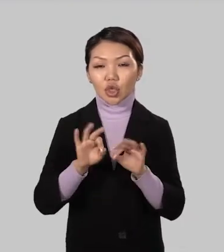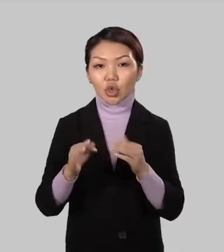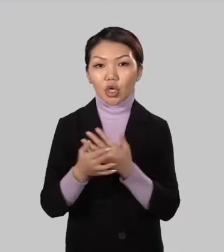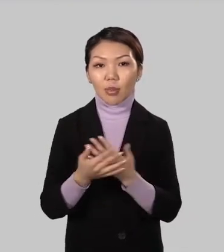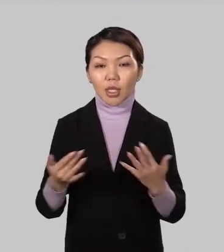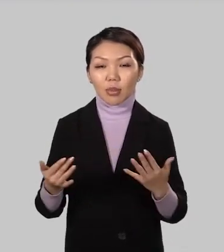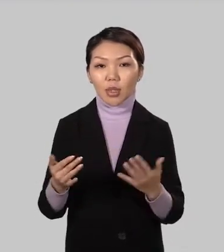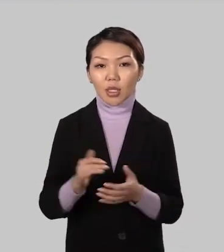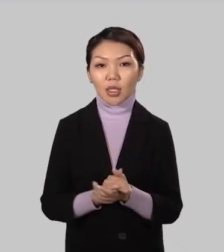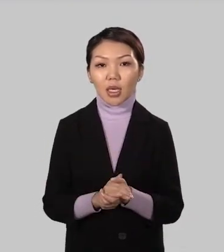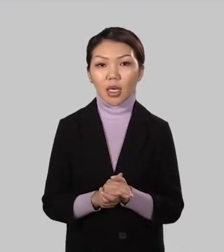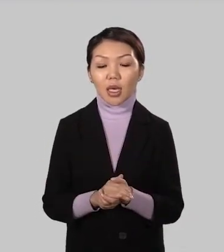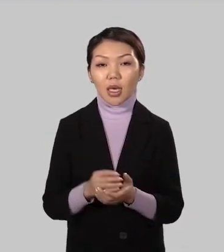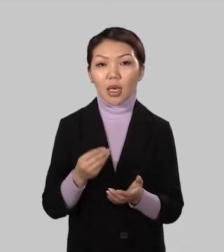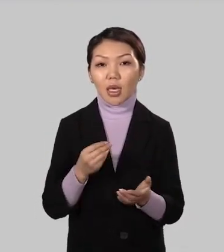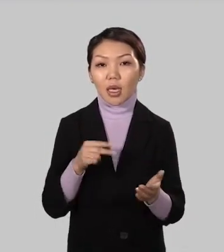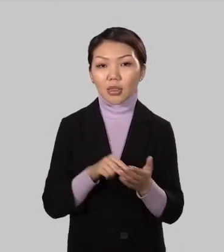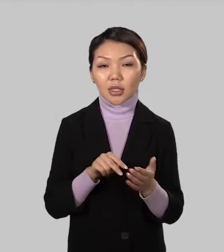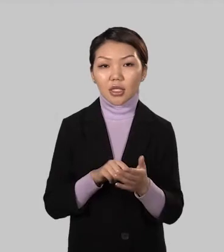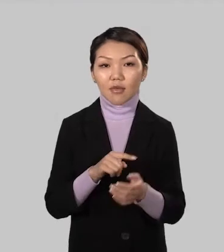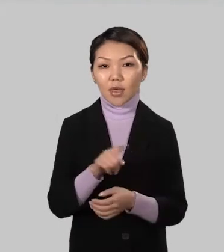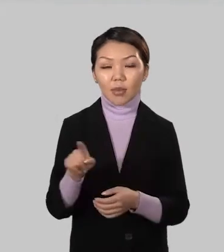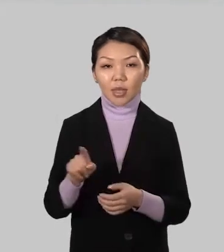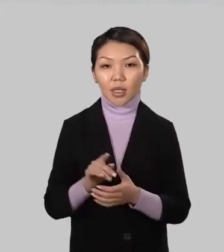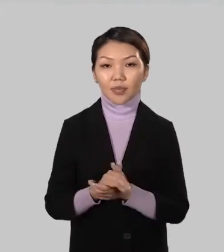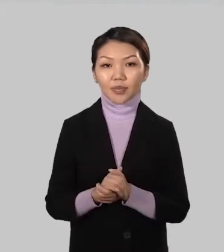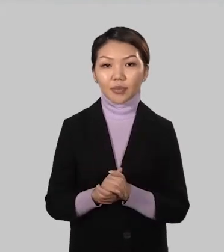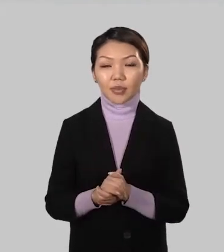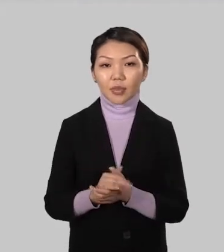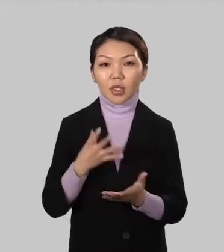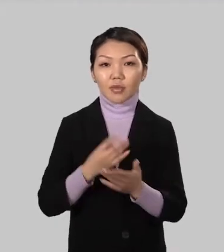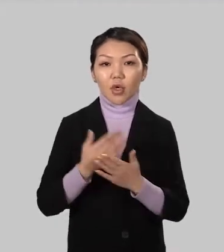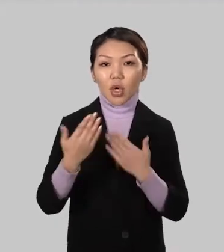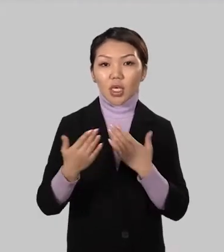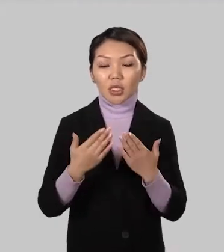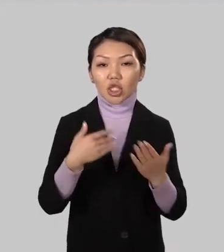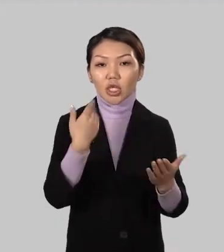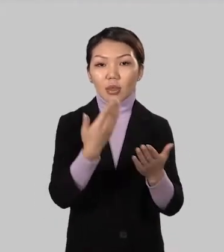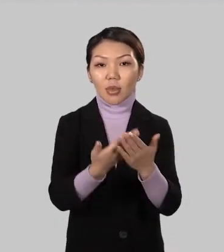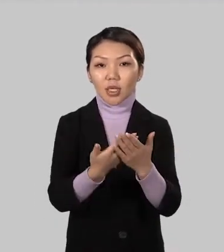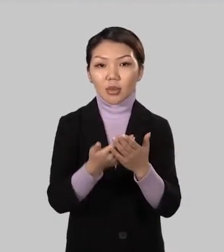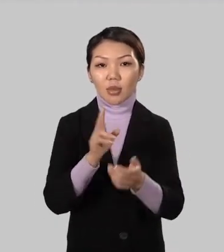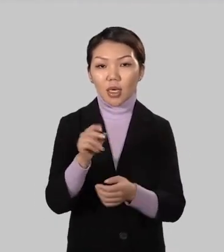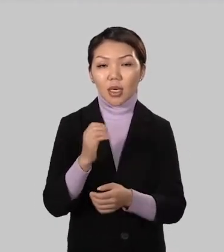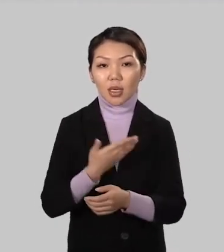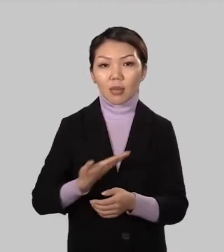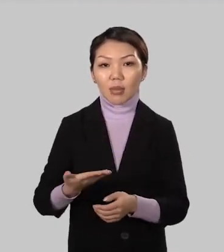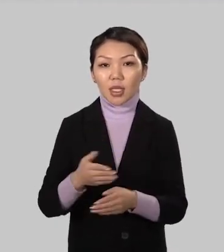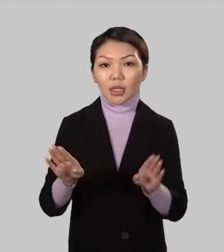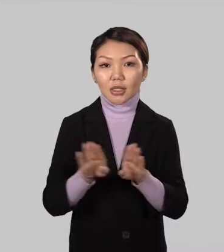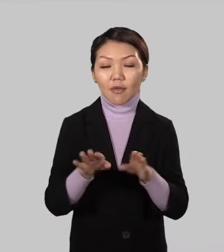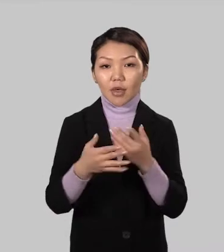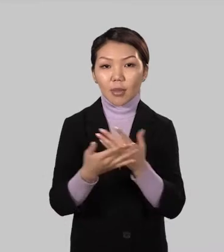оцениваем их называя признаки предметов выражаем свое отношение к ним а как мы сравниваем